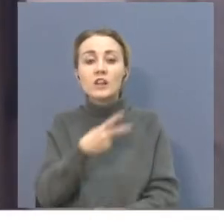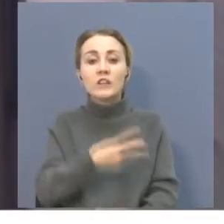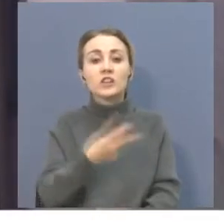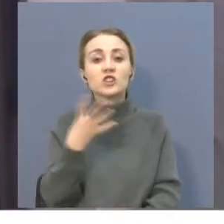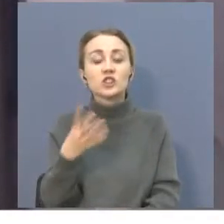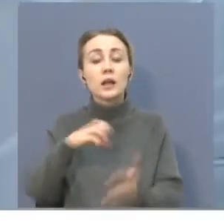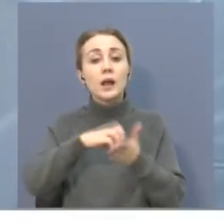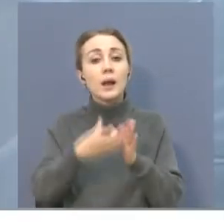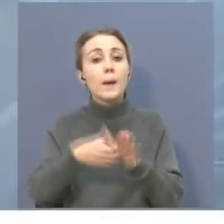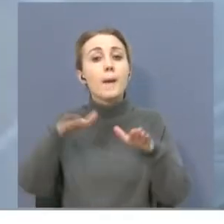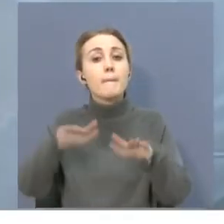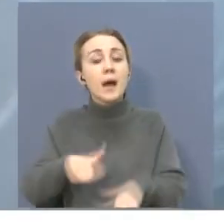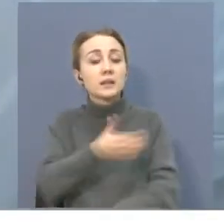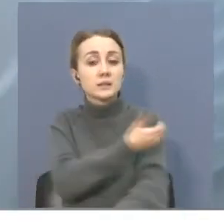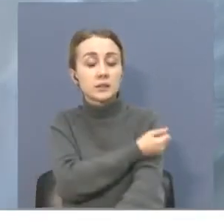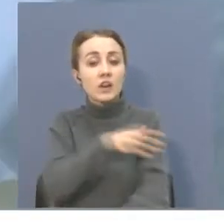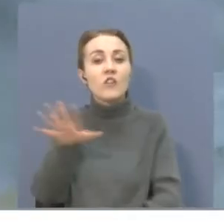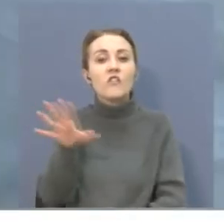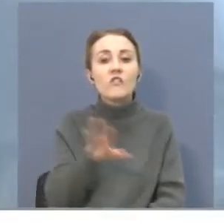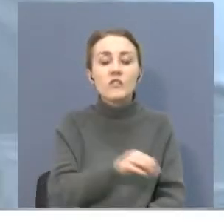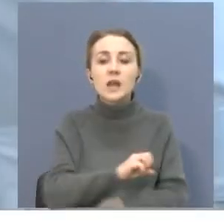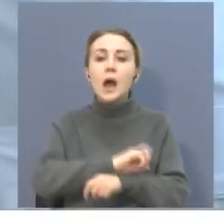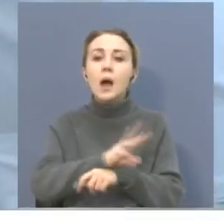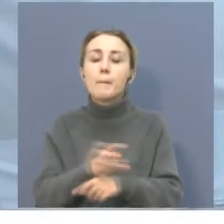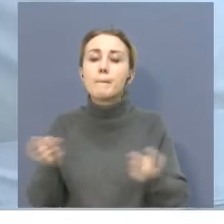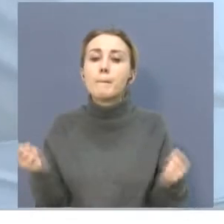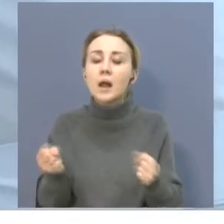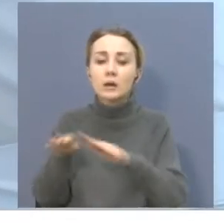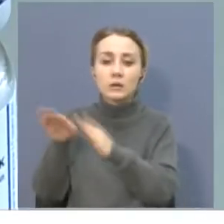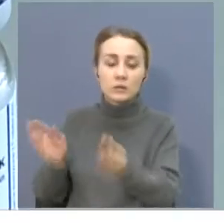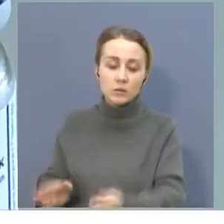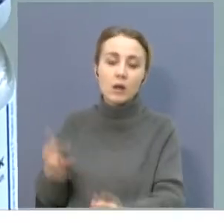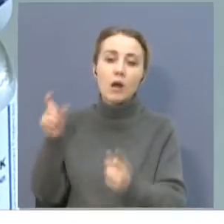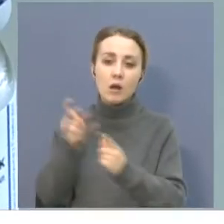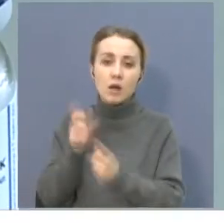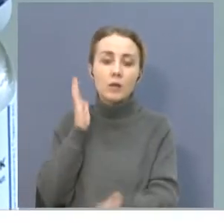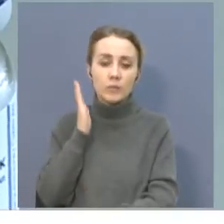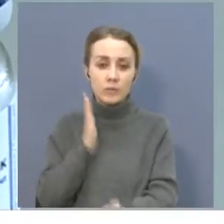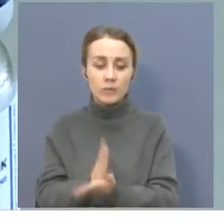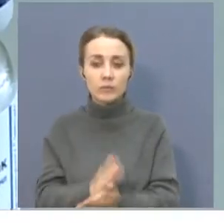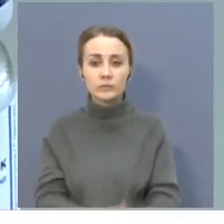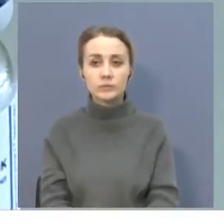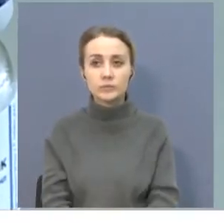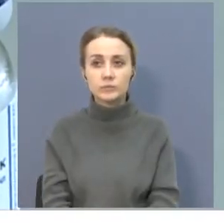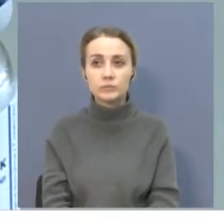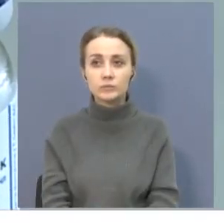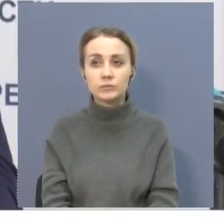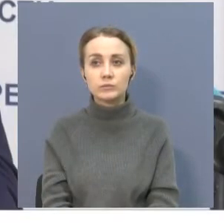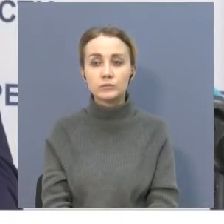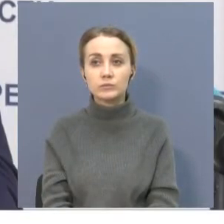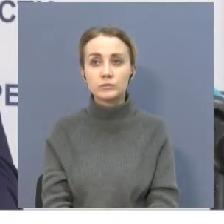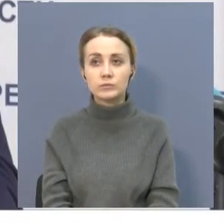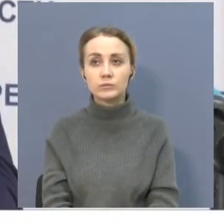Барлығы мұздатқыш камерамен жабдықталған. Екпені ерікті түрде алам дегендер болса, емханаларға алдын ала өтінім қалдыруға болады,